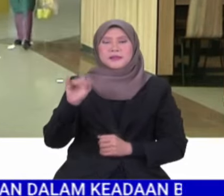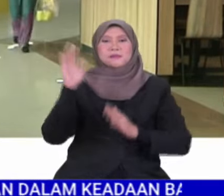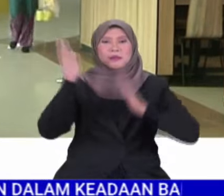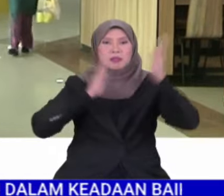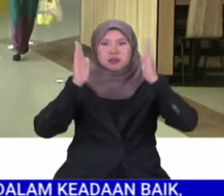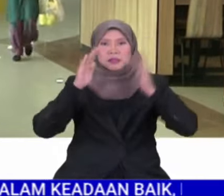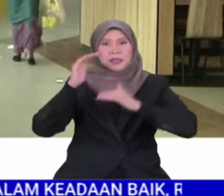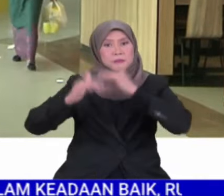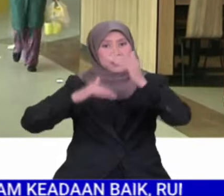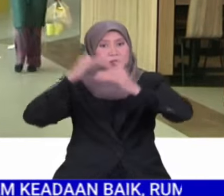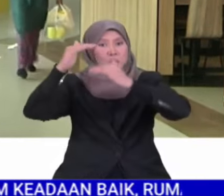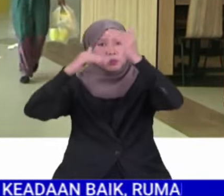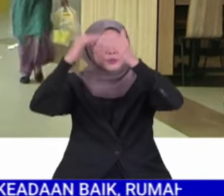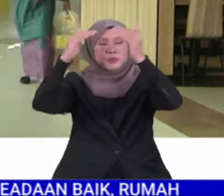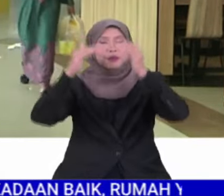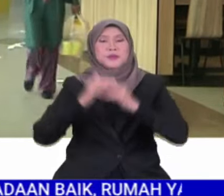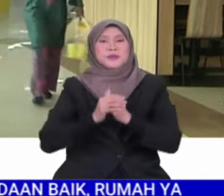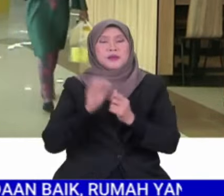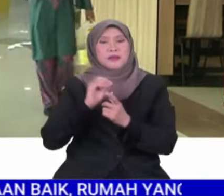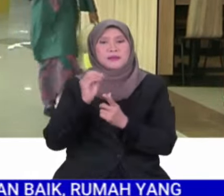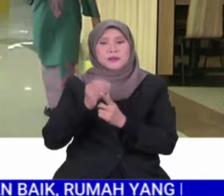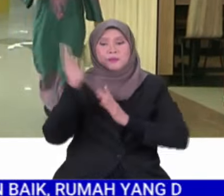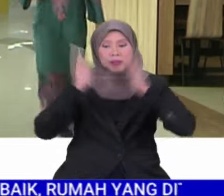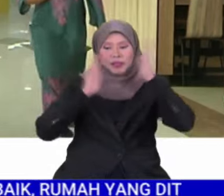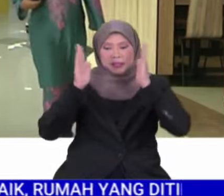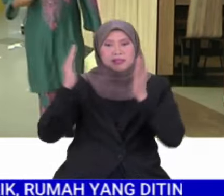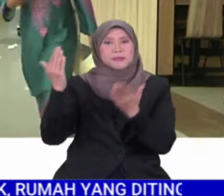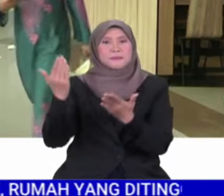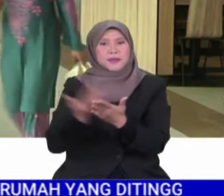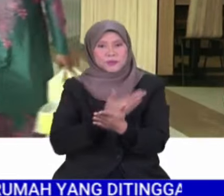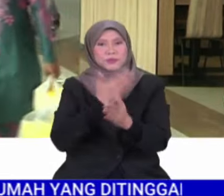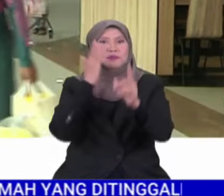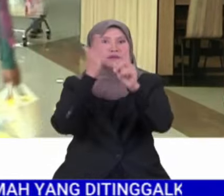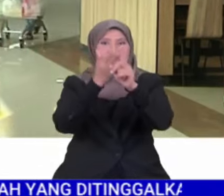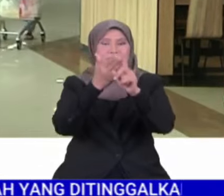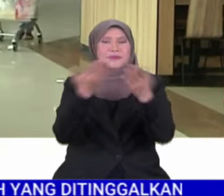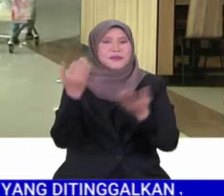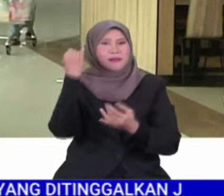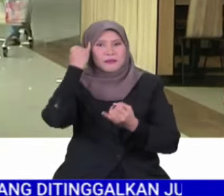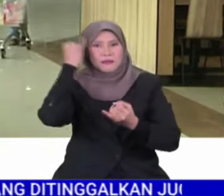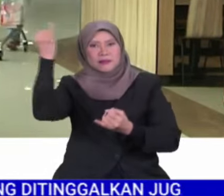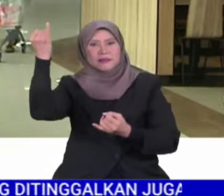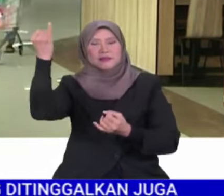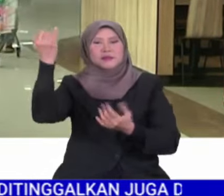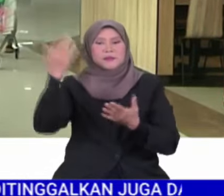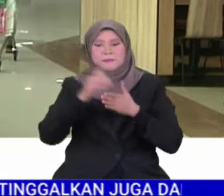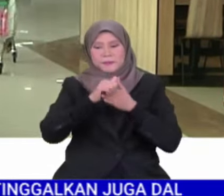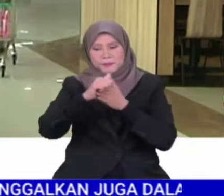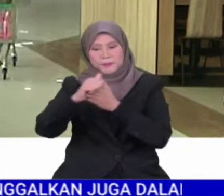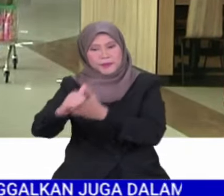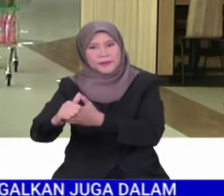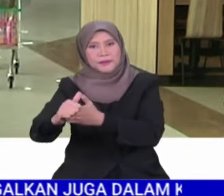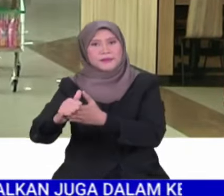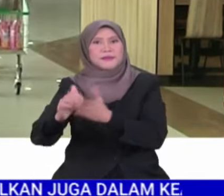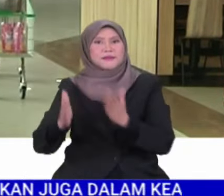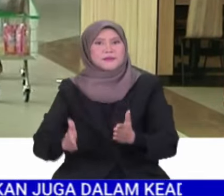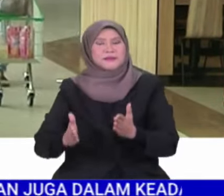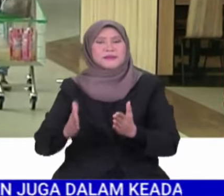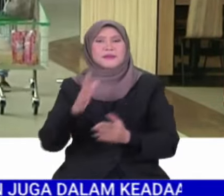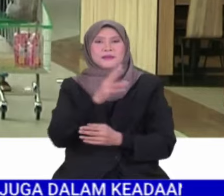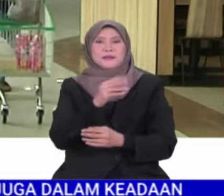bertamadun dan juga Malaysia yang baru, ke arah yang baru dari segi ideologi, dari segi pimpinan dan juga